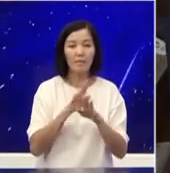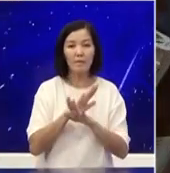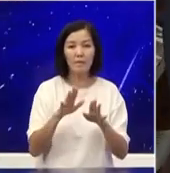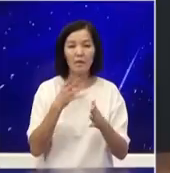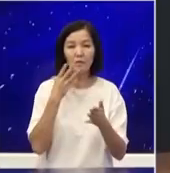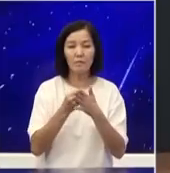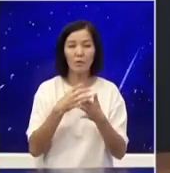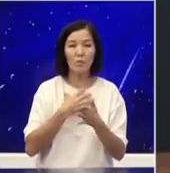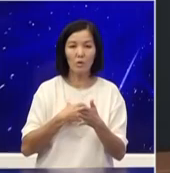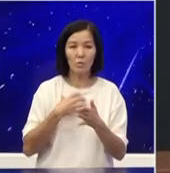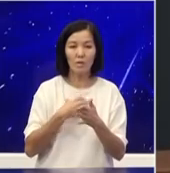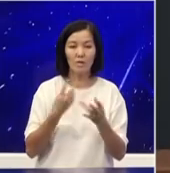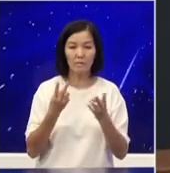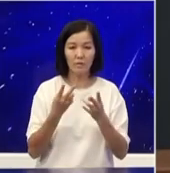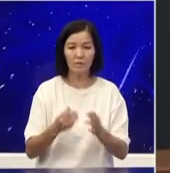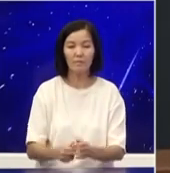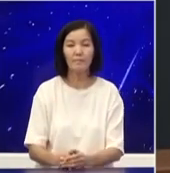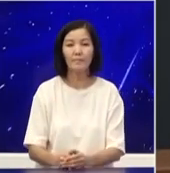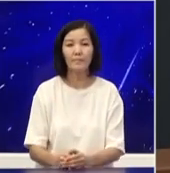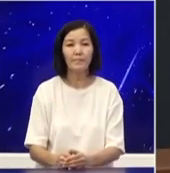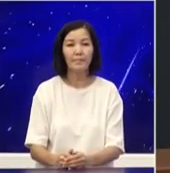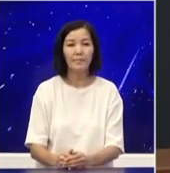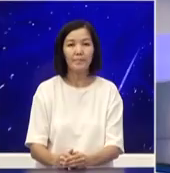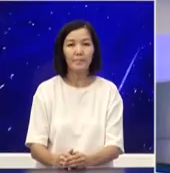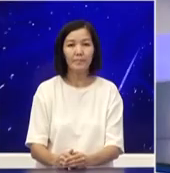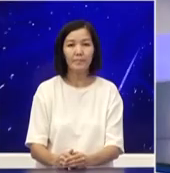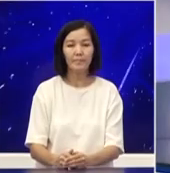Гульмира Тимиргалиева, Айдос Калиев, телеканал ЖТСУ, Талдыкурган.